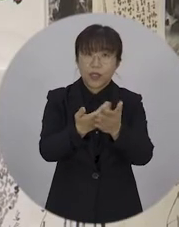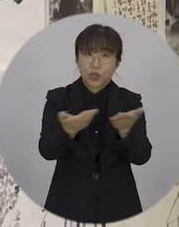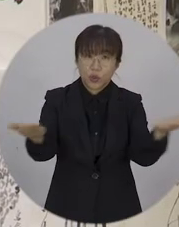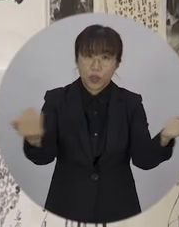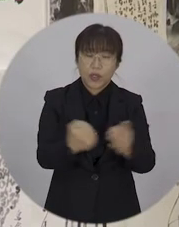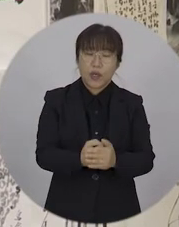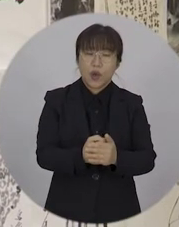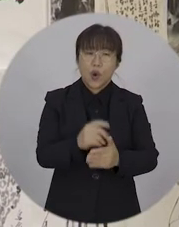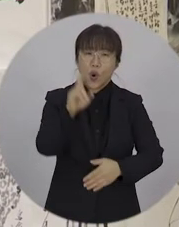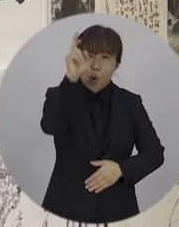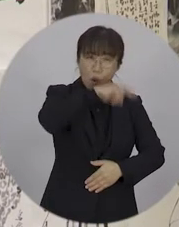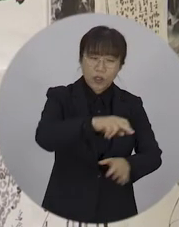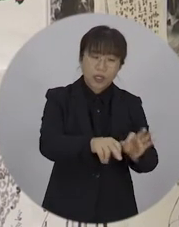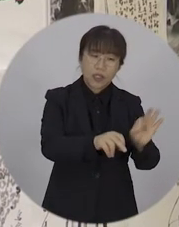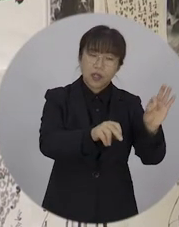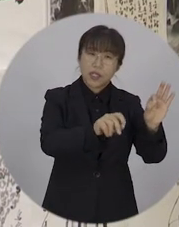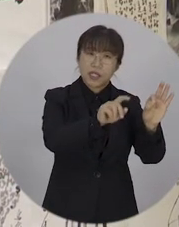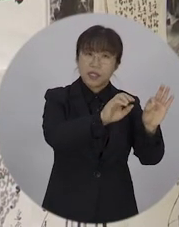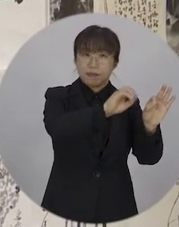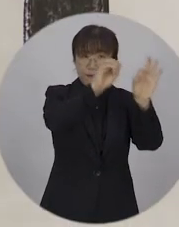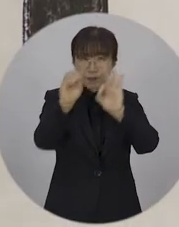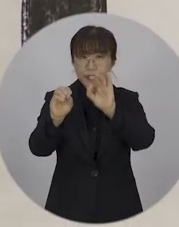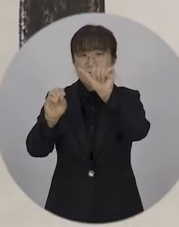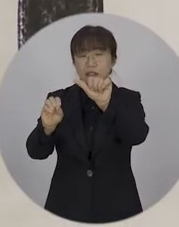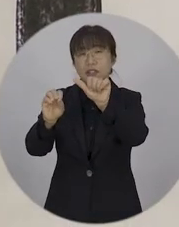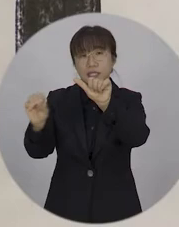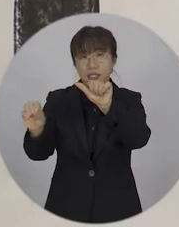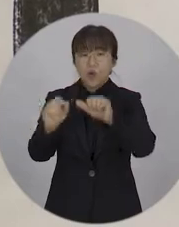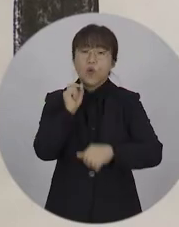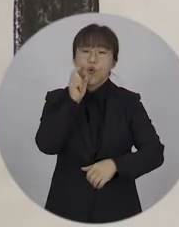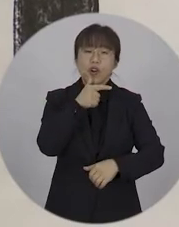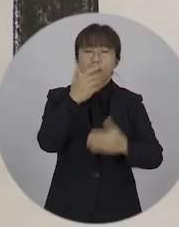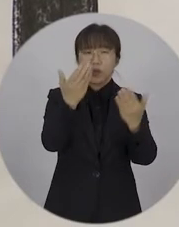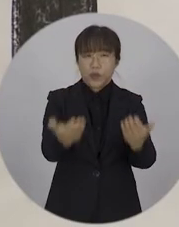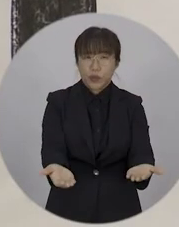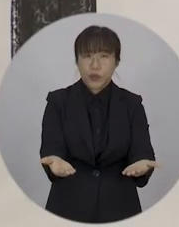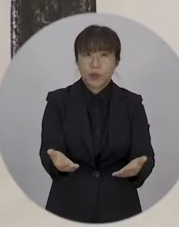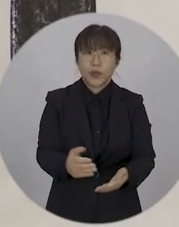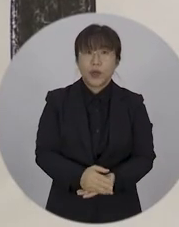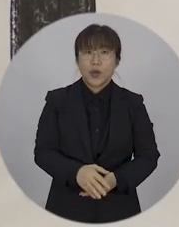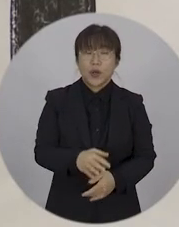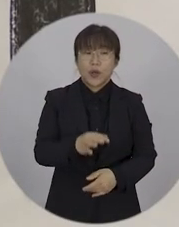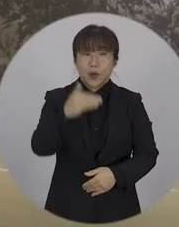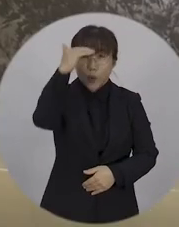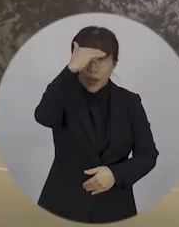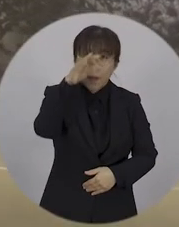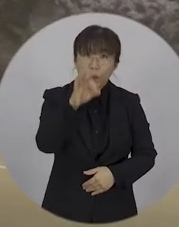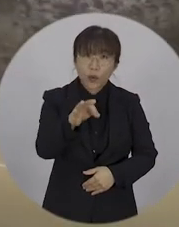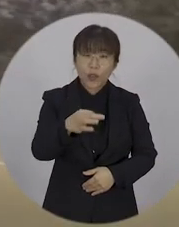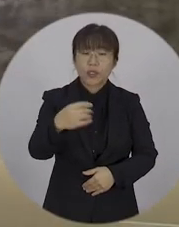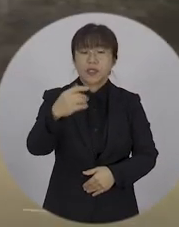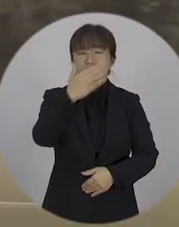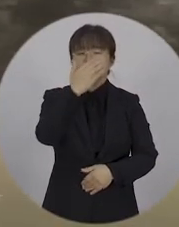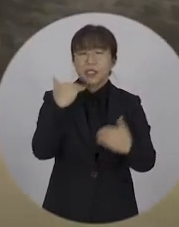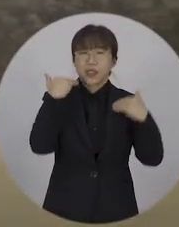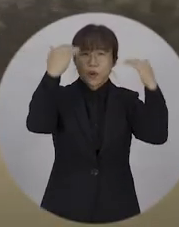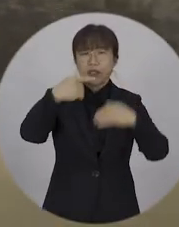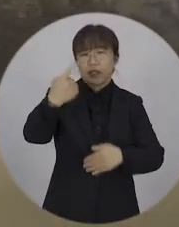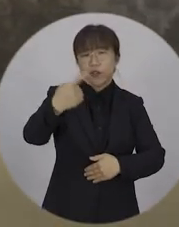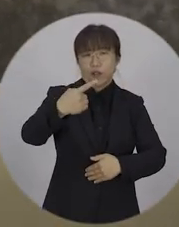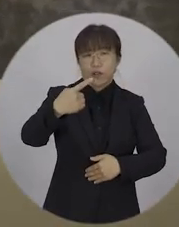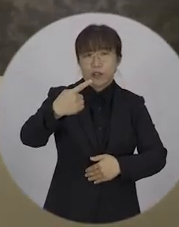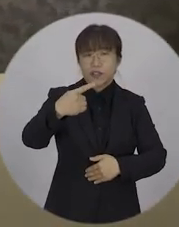전시는 평일과 주말 오전 10시부터 5시까지며 매주 월요일은 휴관입니다. 관람료는 성인